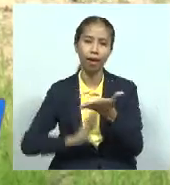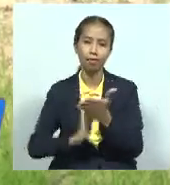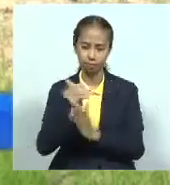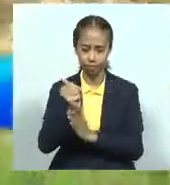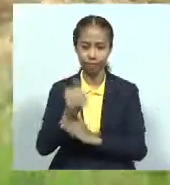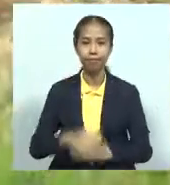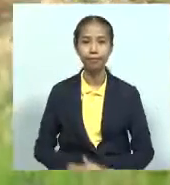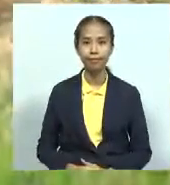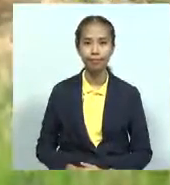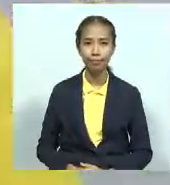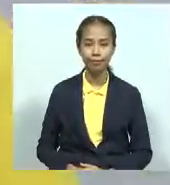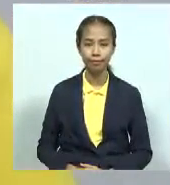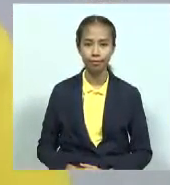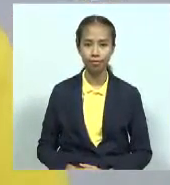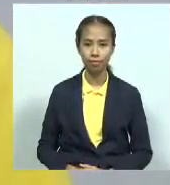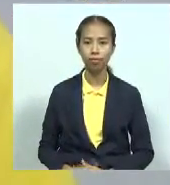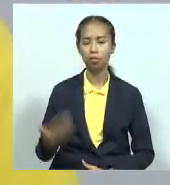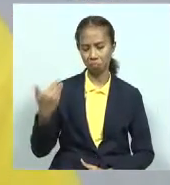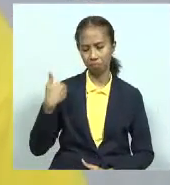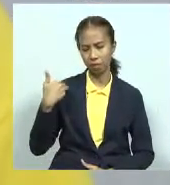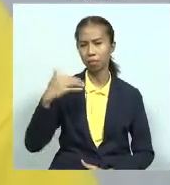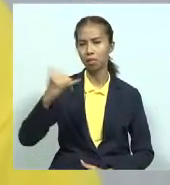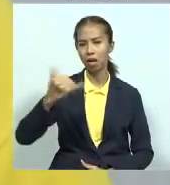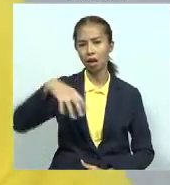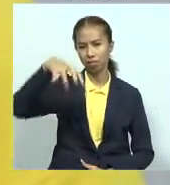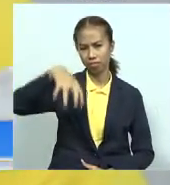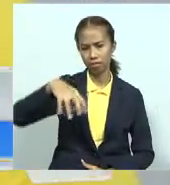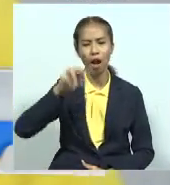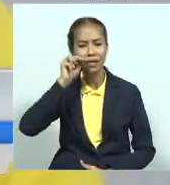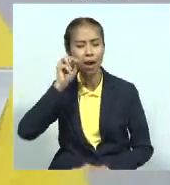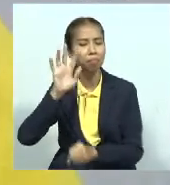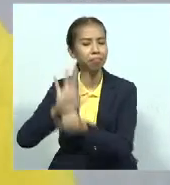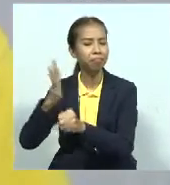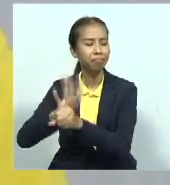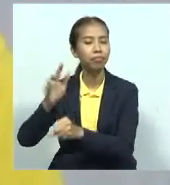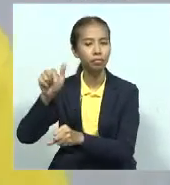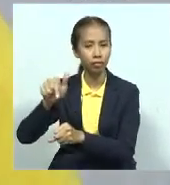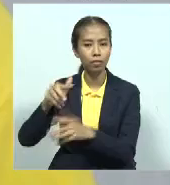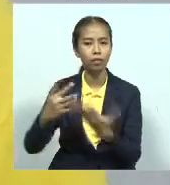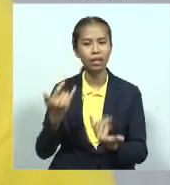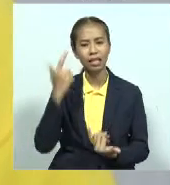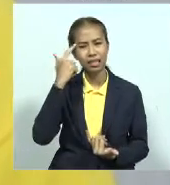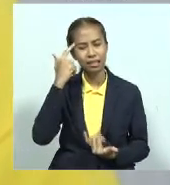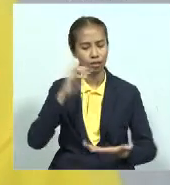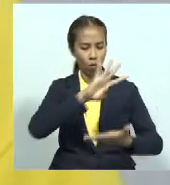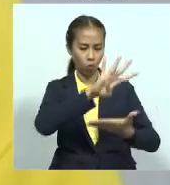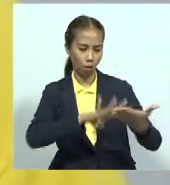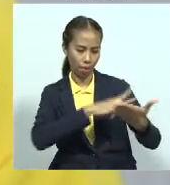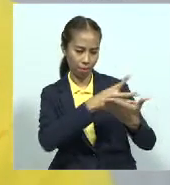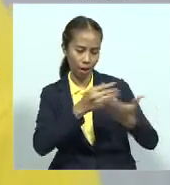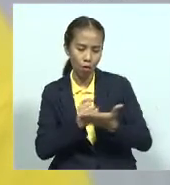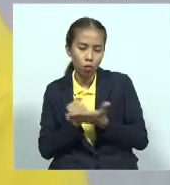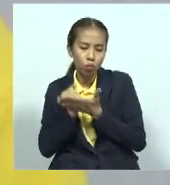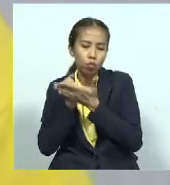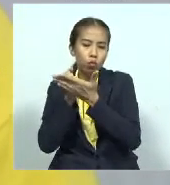ครับ ในบางพื้นที่เนี่ยอาจจะยังมีปริมาณน้ำที่ไม่เพียงพอนะเราก็ต้องวางแผนช่วยเหลือต่อเนื่